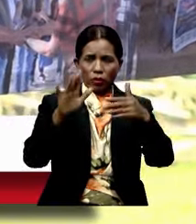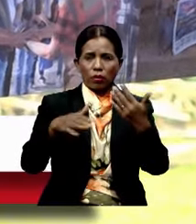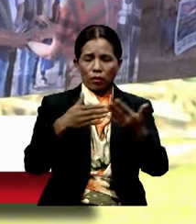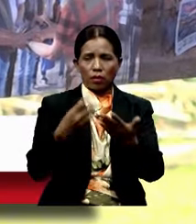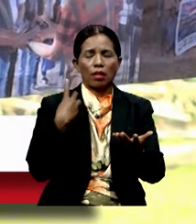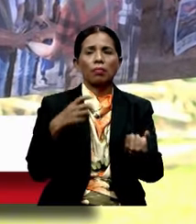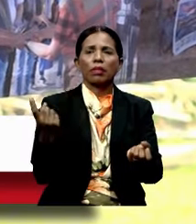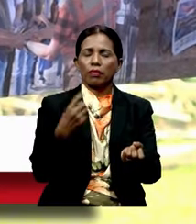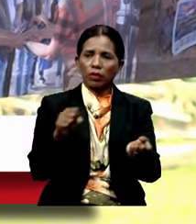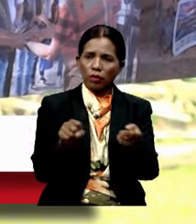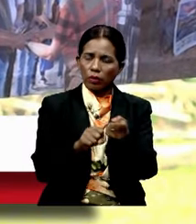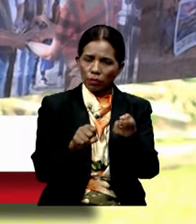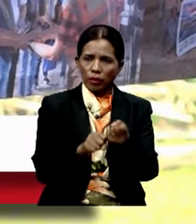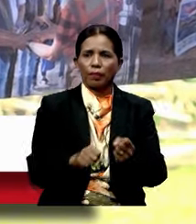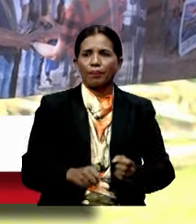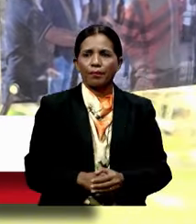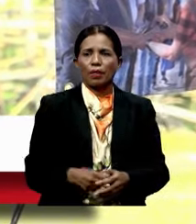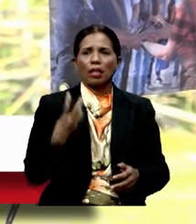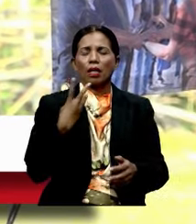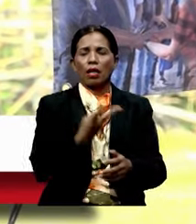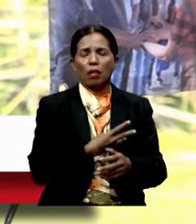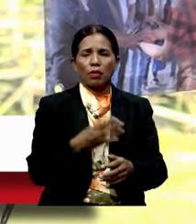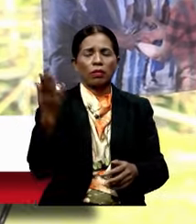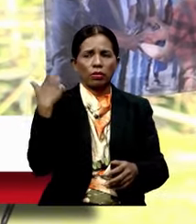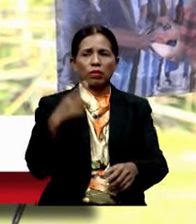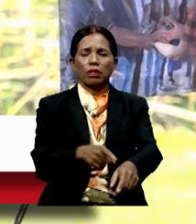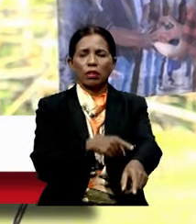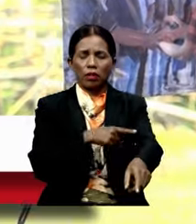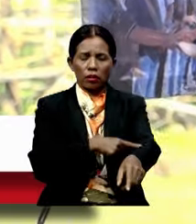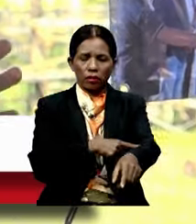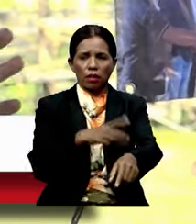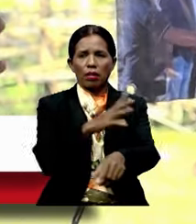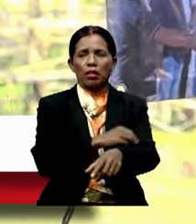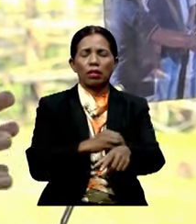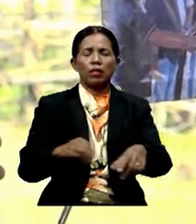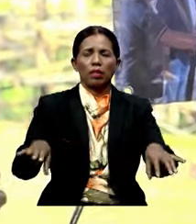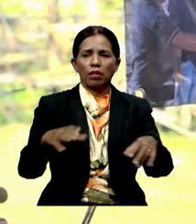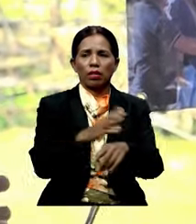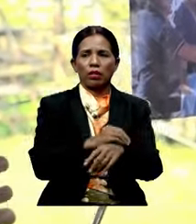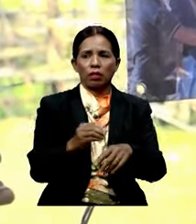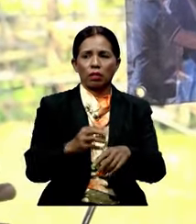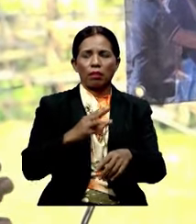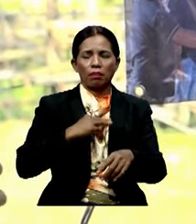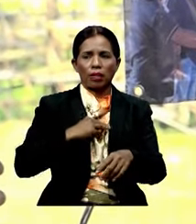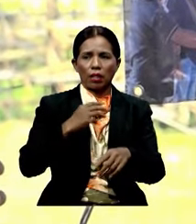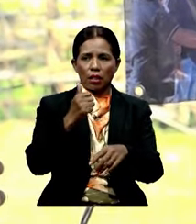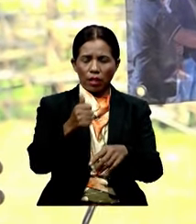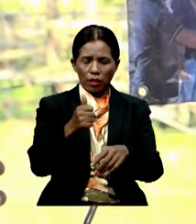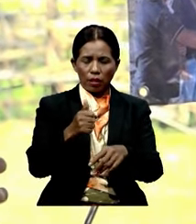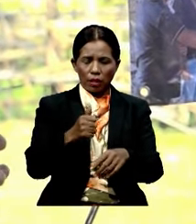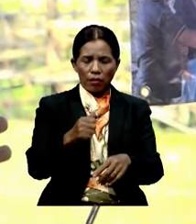support. Ya, kebetulan kami juga udah lama rindu sekali Maliana ini menjadi lumbung